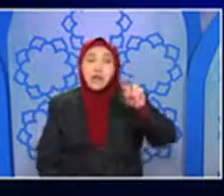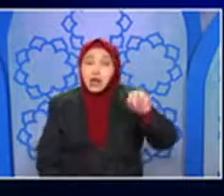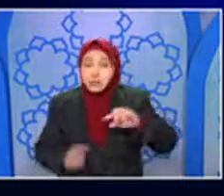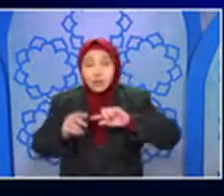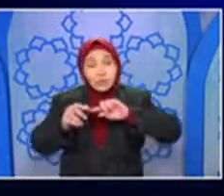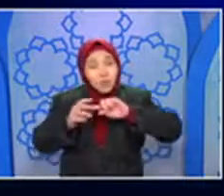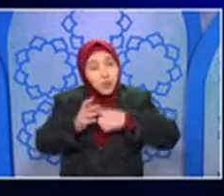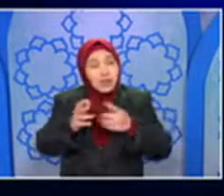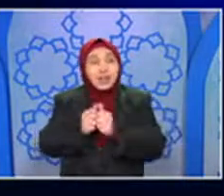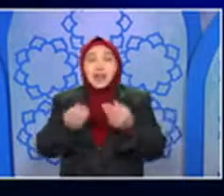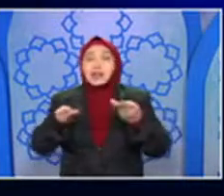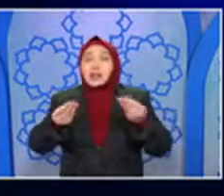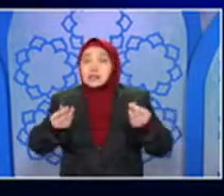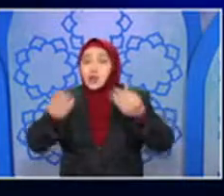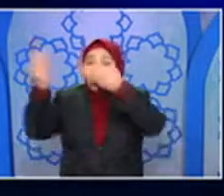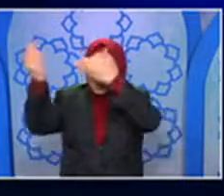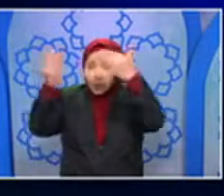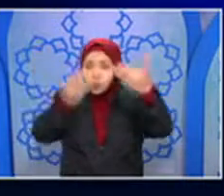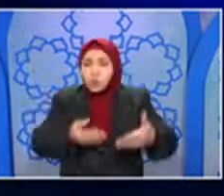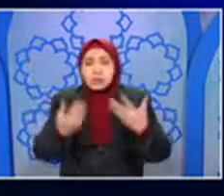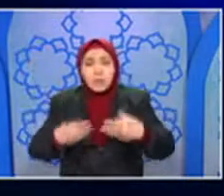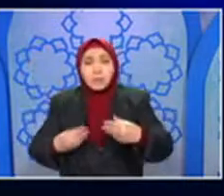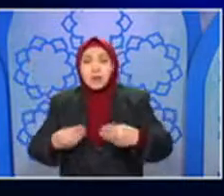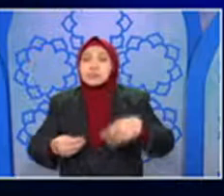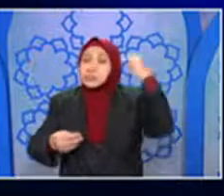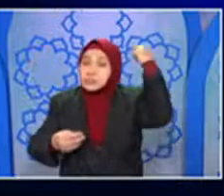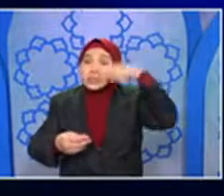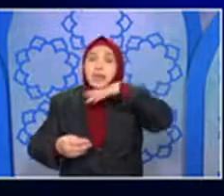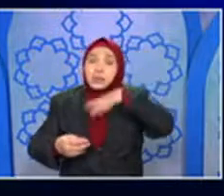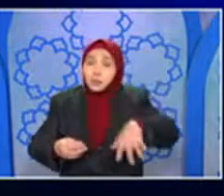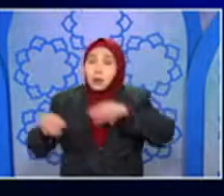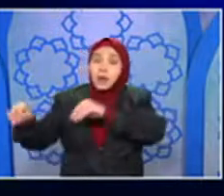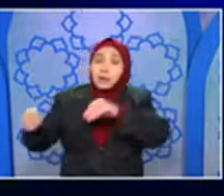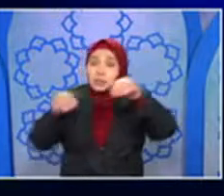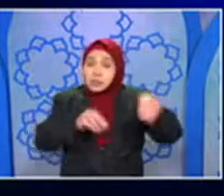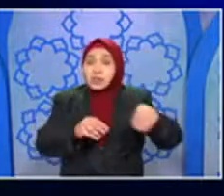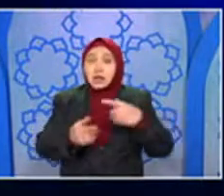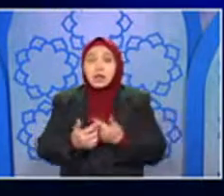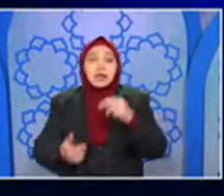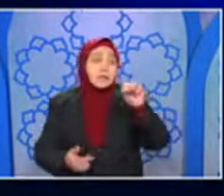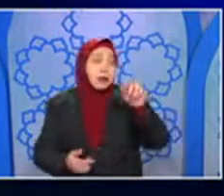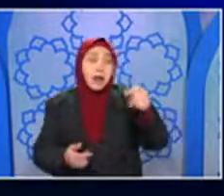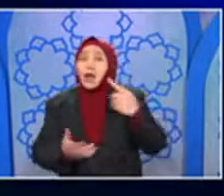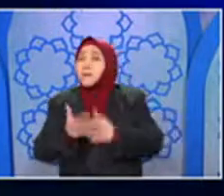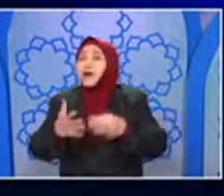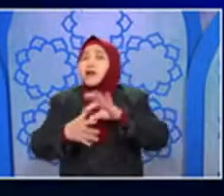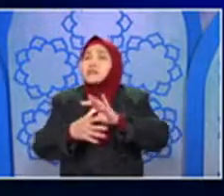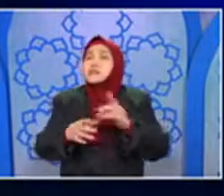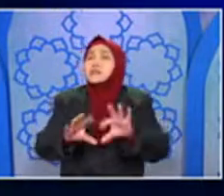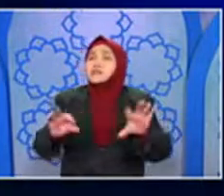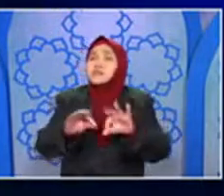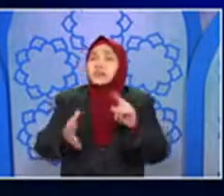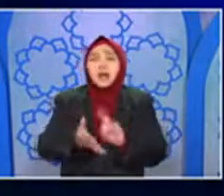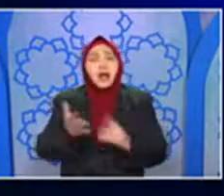Lima surah yang turun selepas Nabi berhijrah ke Madinatul Munawwarah. Apakah isi yang dibacakan sebentar tadi, tuan-tuan